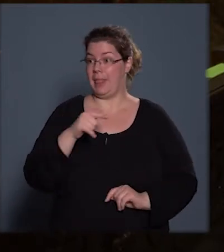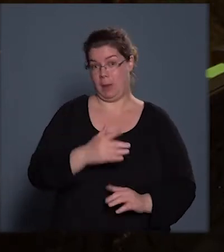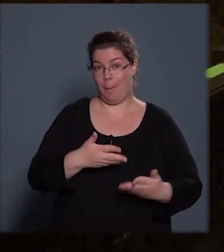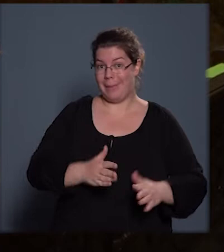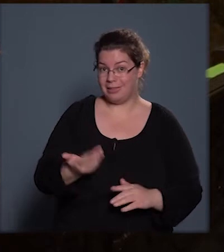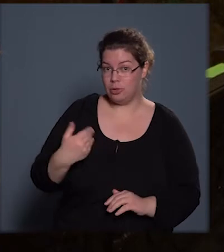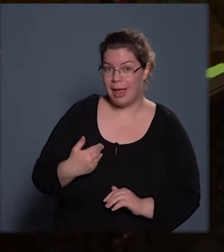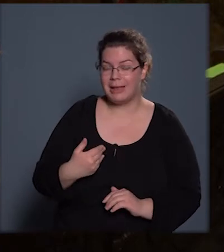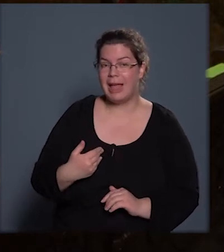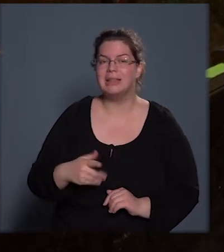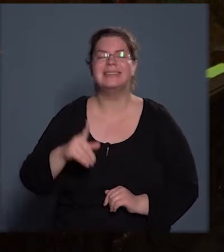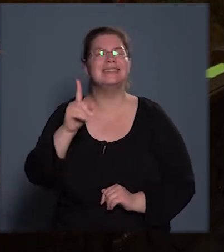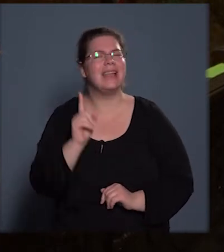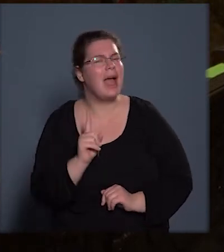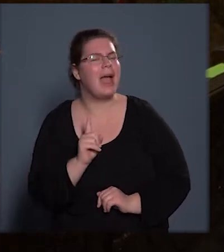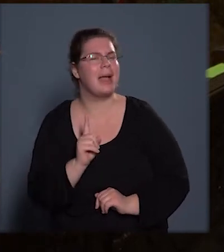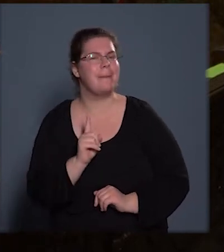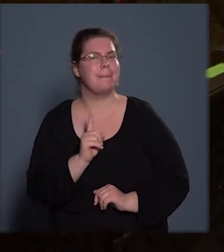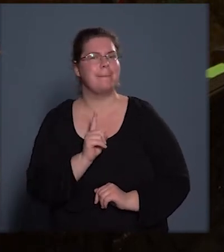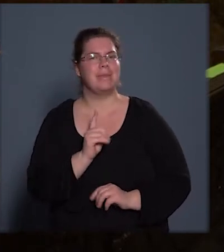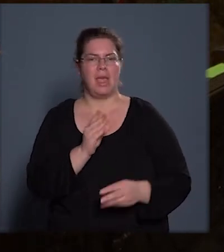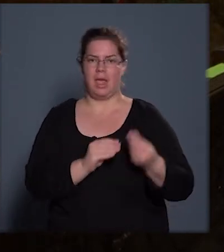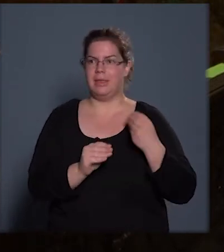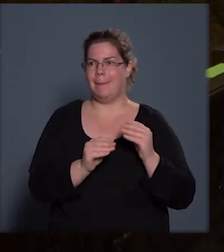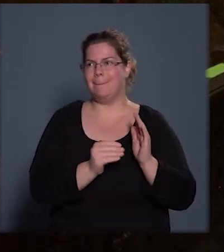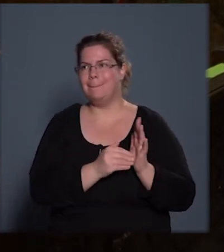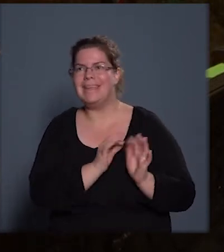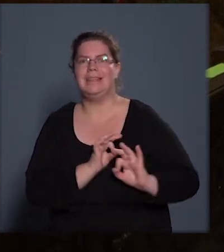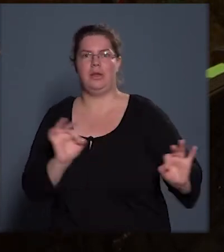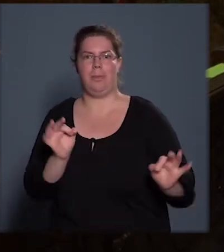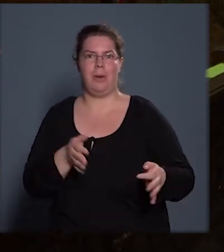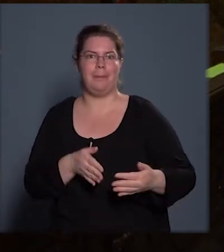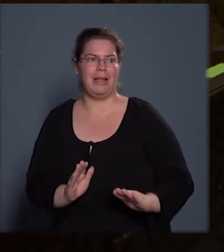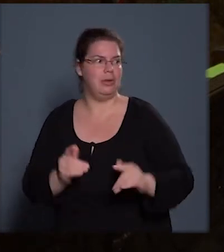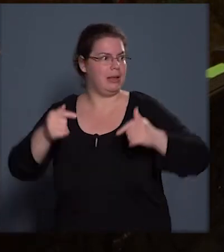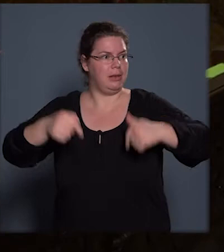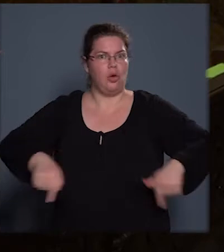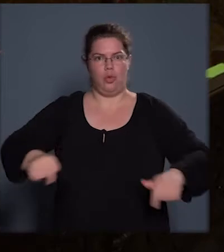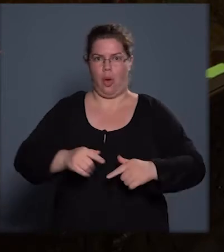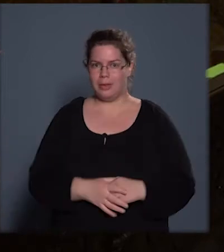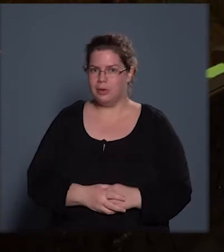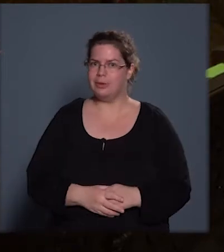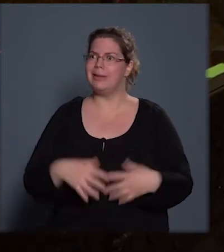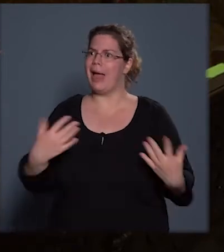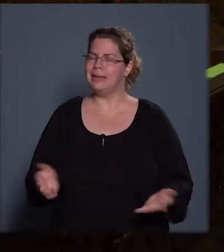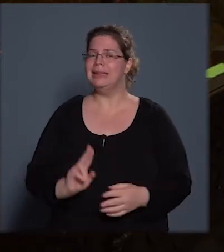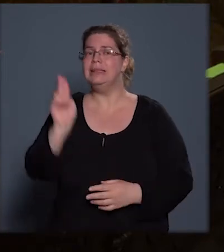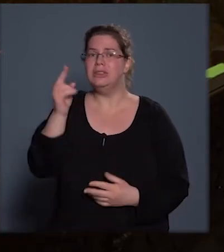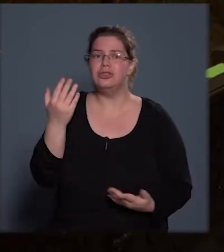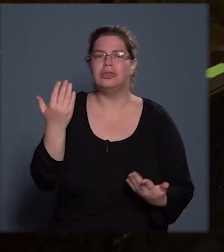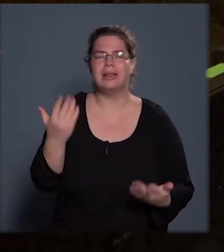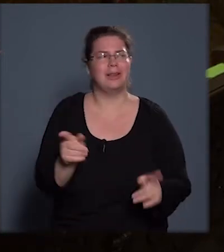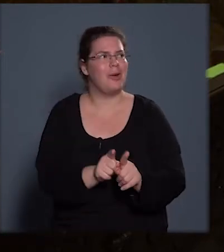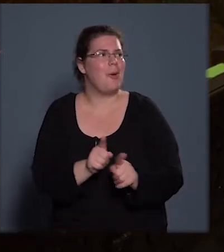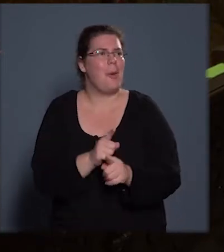megszületett, de azért még jobban megszülethet közöttünk. Tehát az Istennek